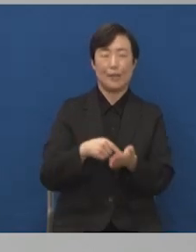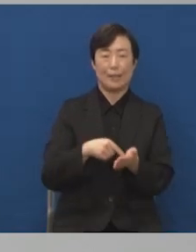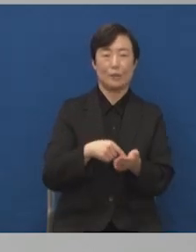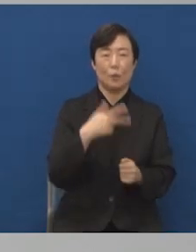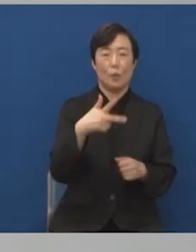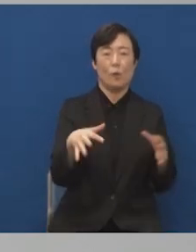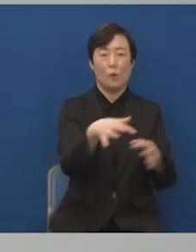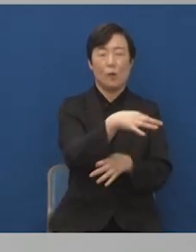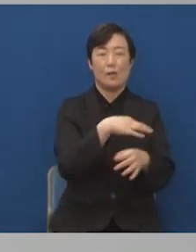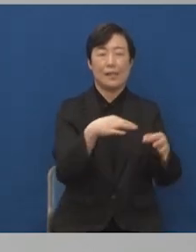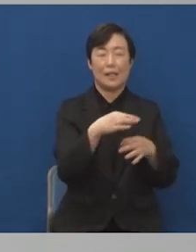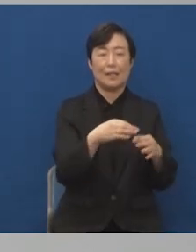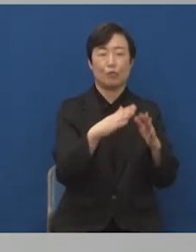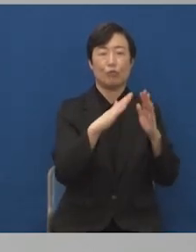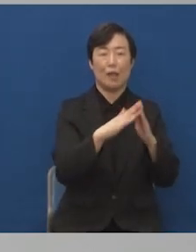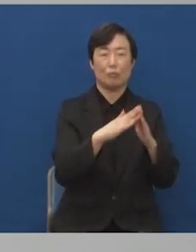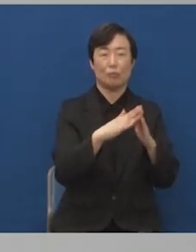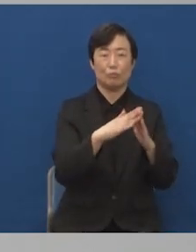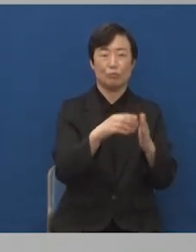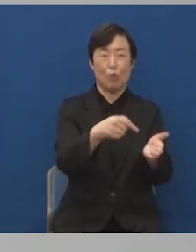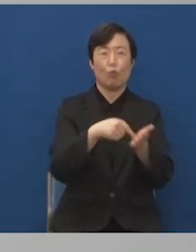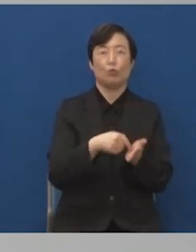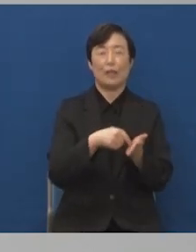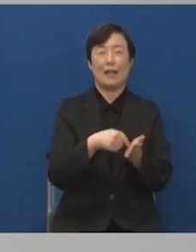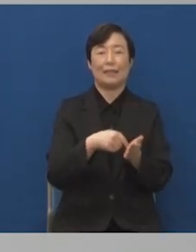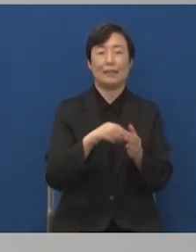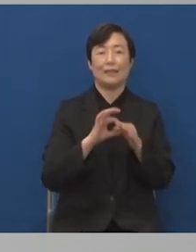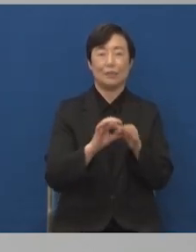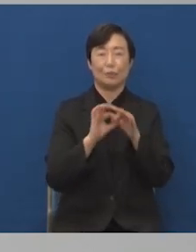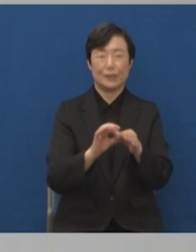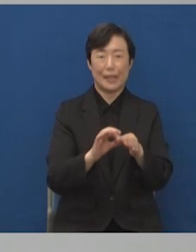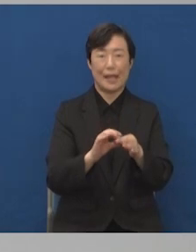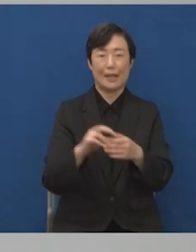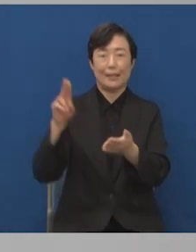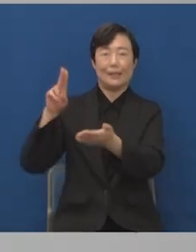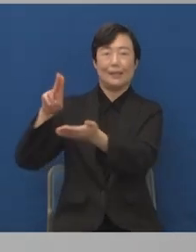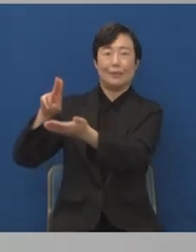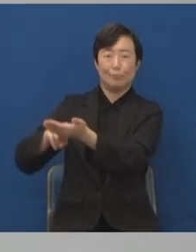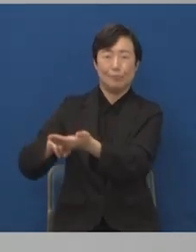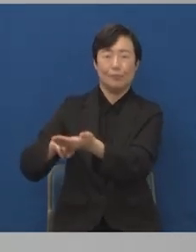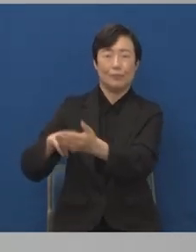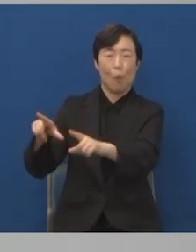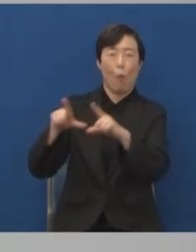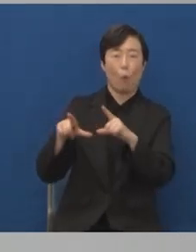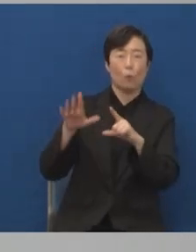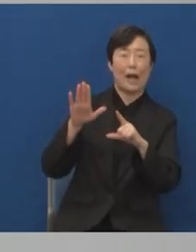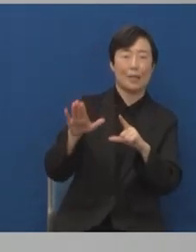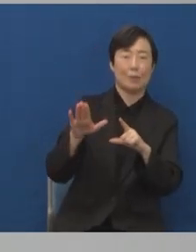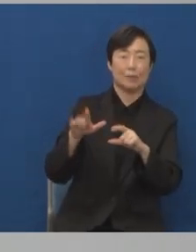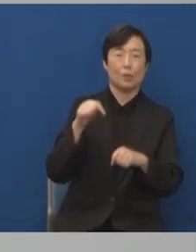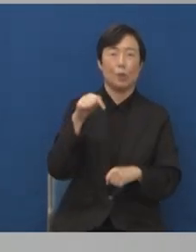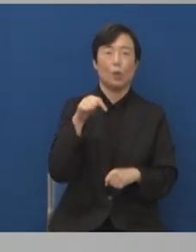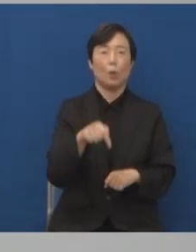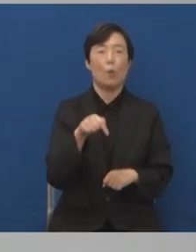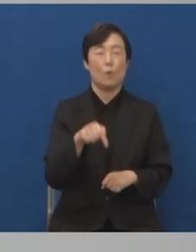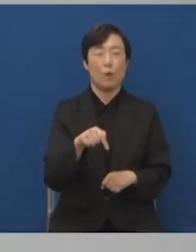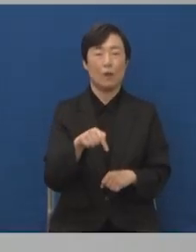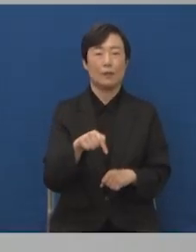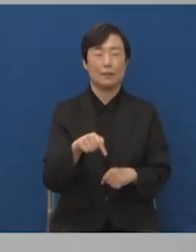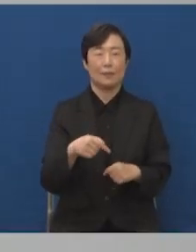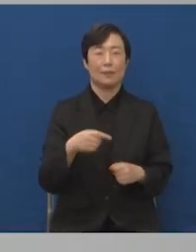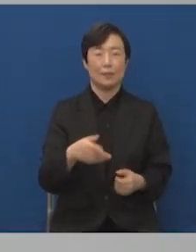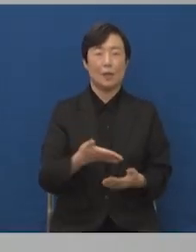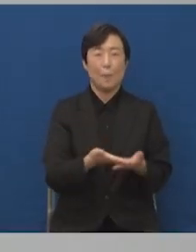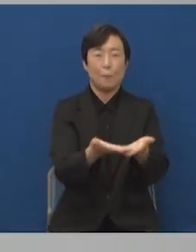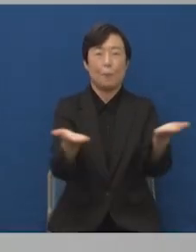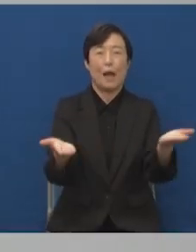滞納にかかる訴えの提起について先決処分の報告が参っております。これらの写しはいずれもお手元に